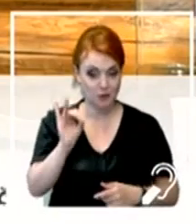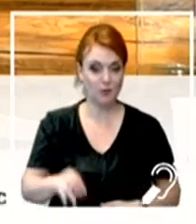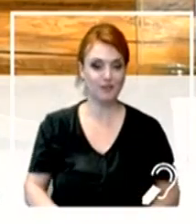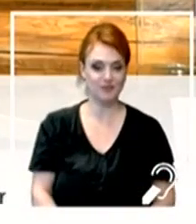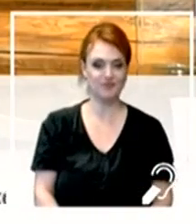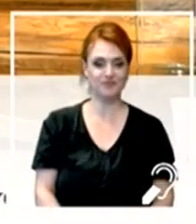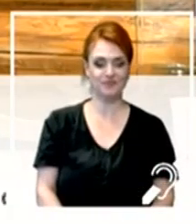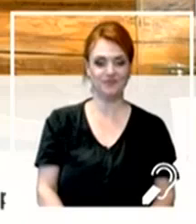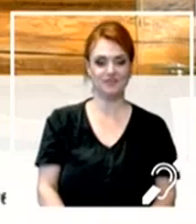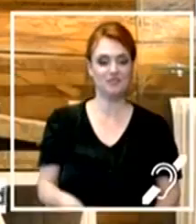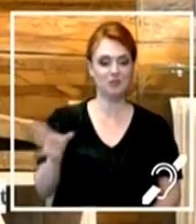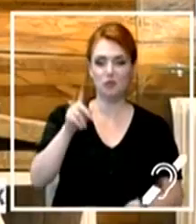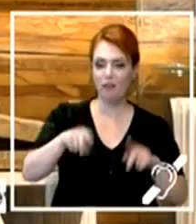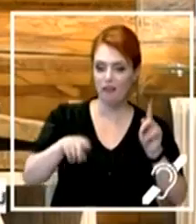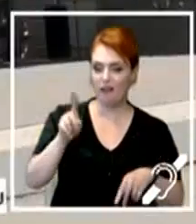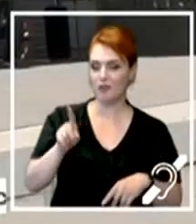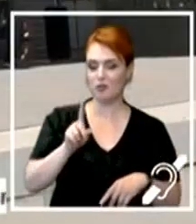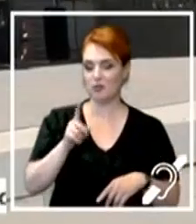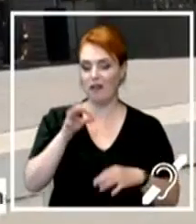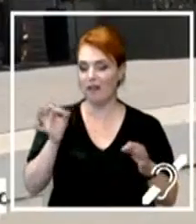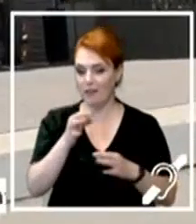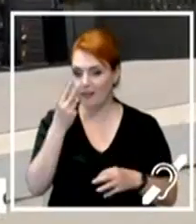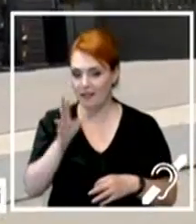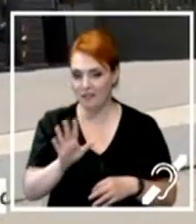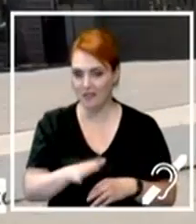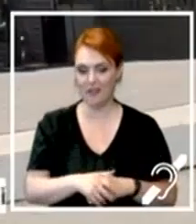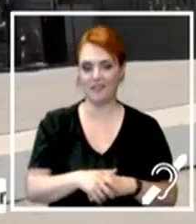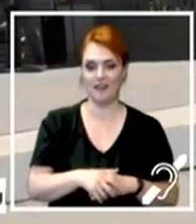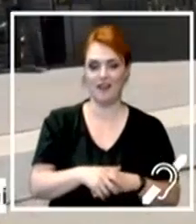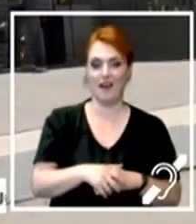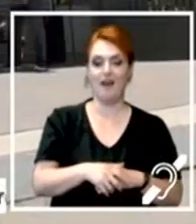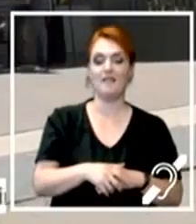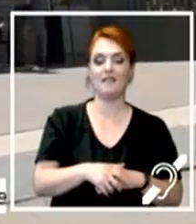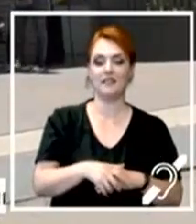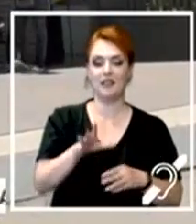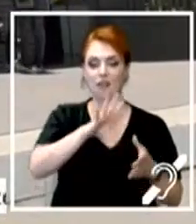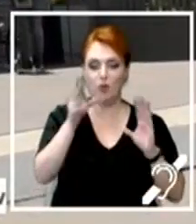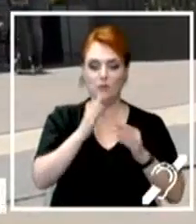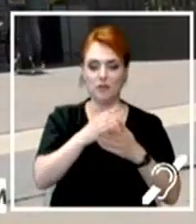Geschichte gefüllt ist. Ich finde das wirklich. Casa Muzeu are peste 200 de exponate.